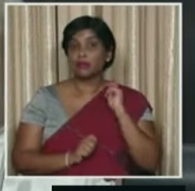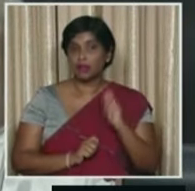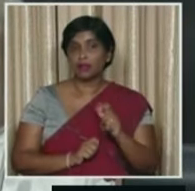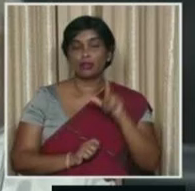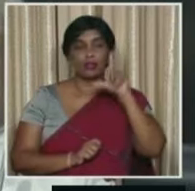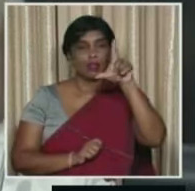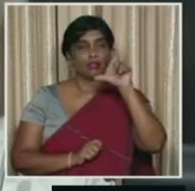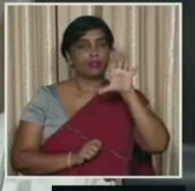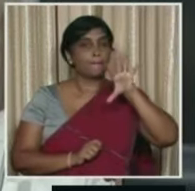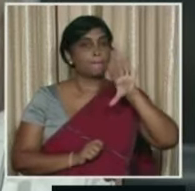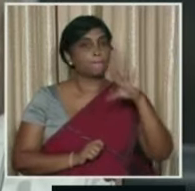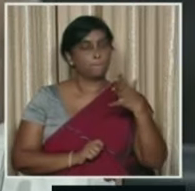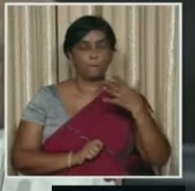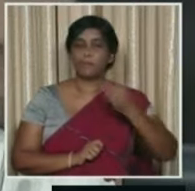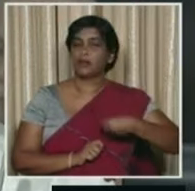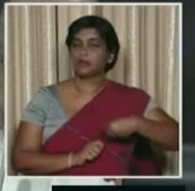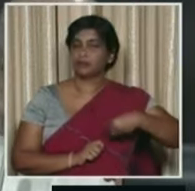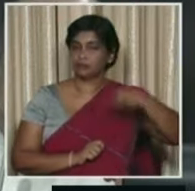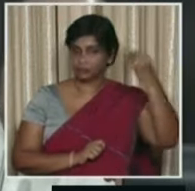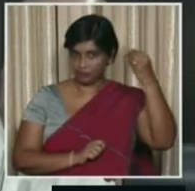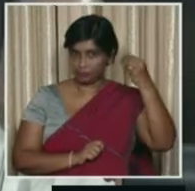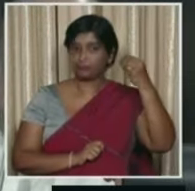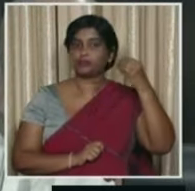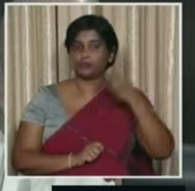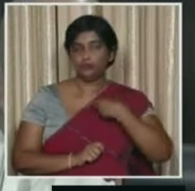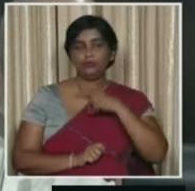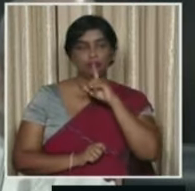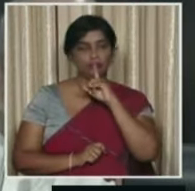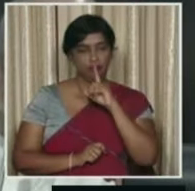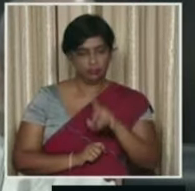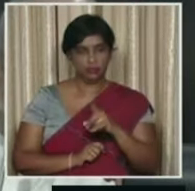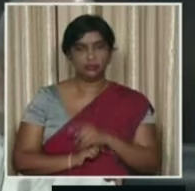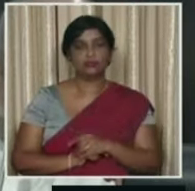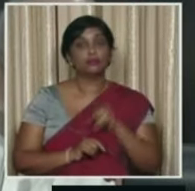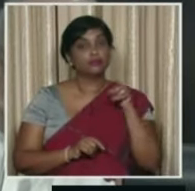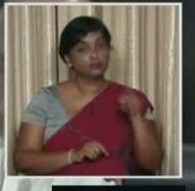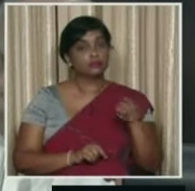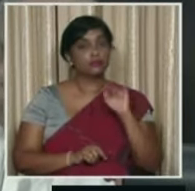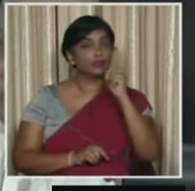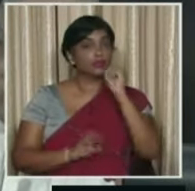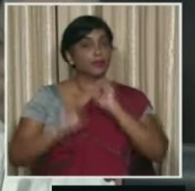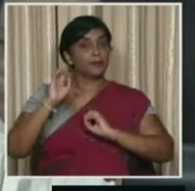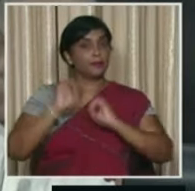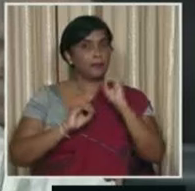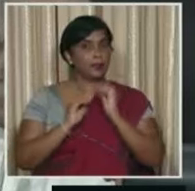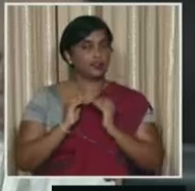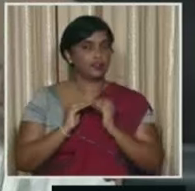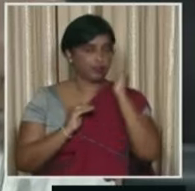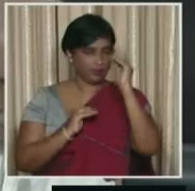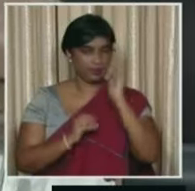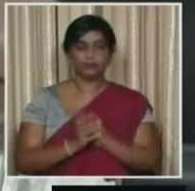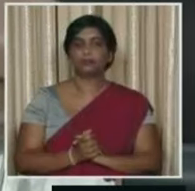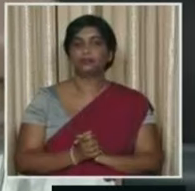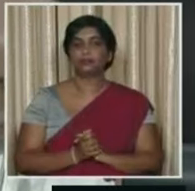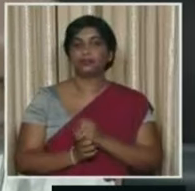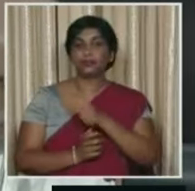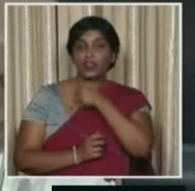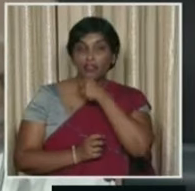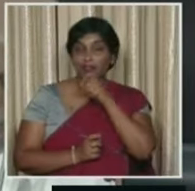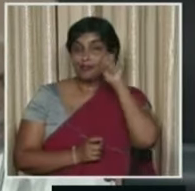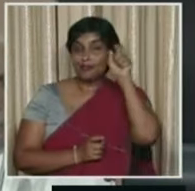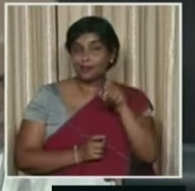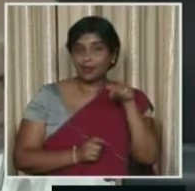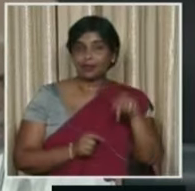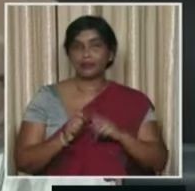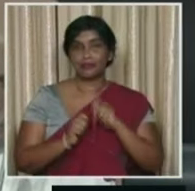රුපියල් 7500ක් දක්වා වැඩි කිරීමට මා යෝජනා කරන. ඊට 150ක් වැඩිවීමක්. වැඩිහිටි පුරවැසියන් වෙත